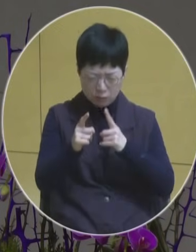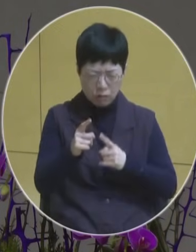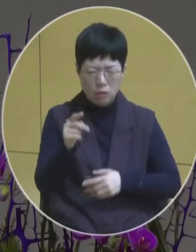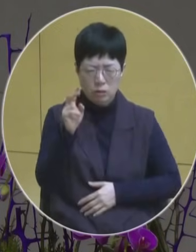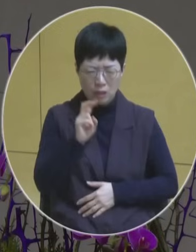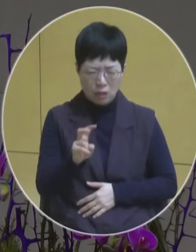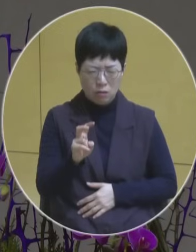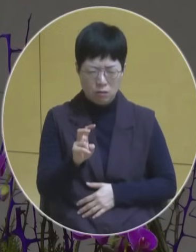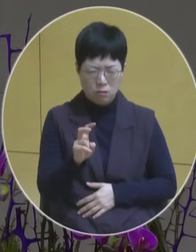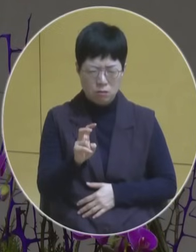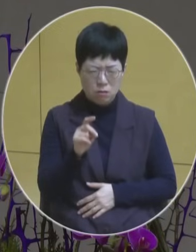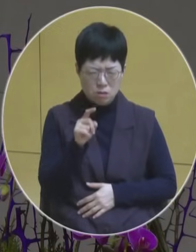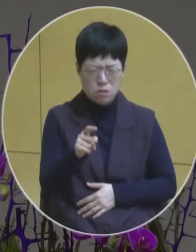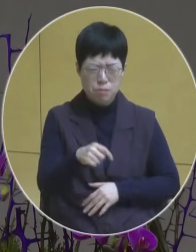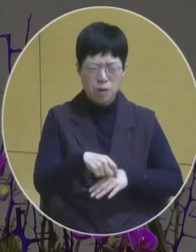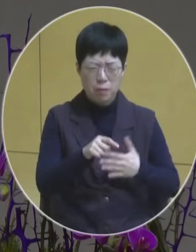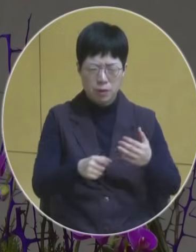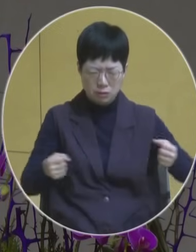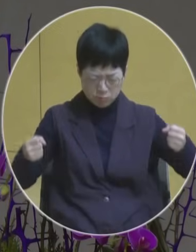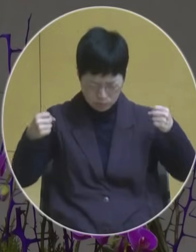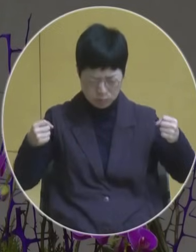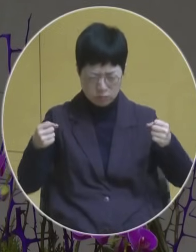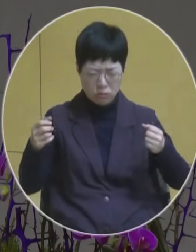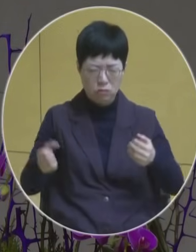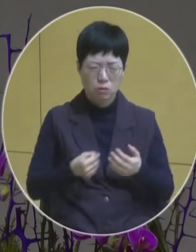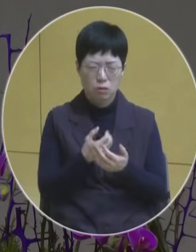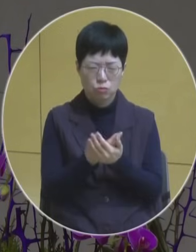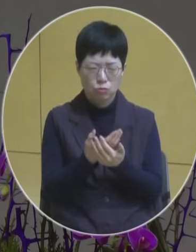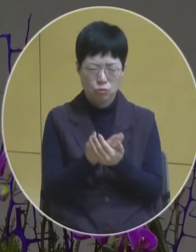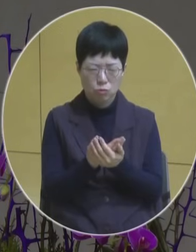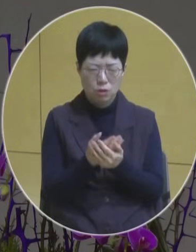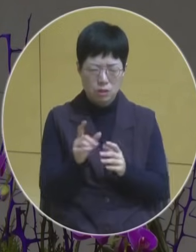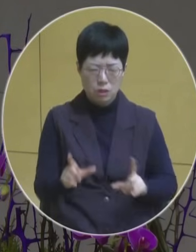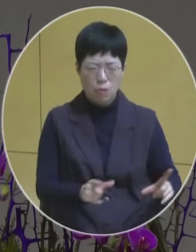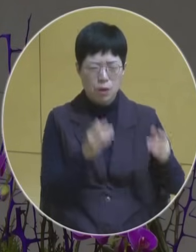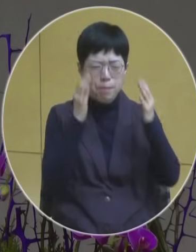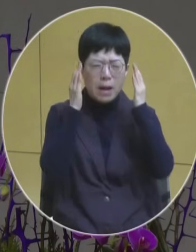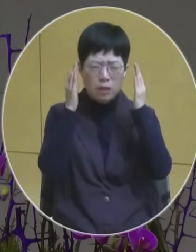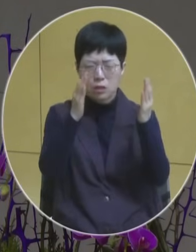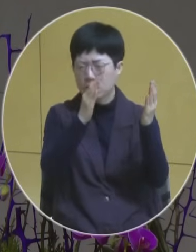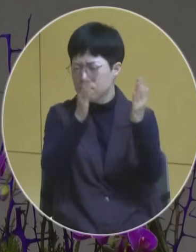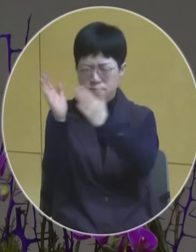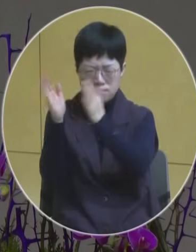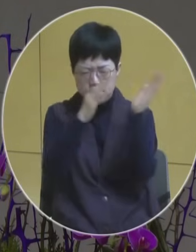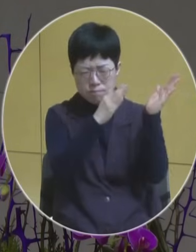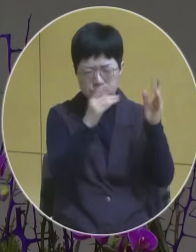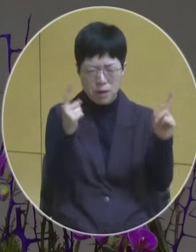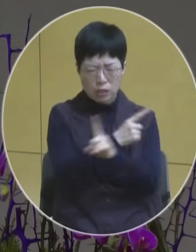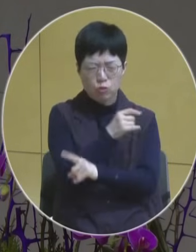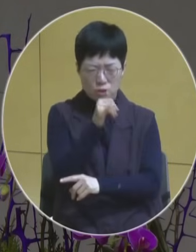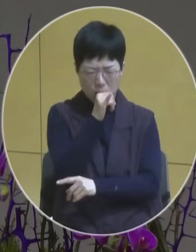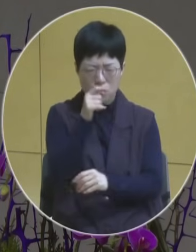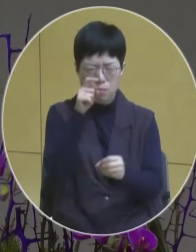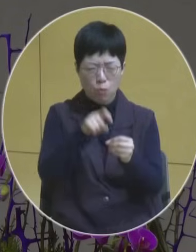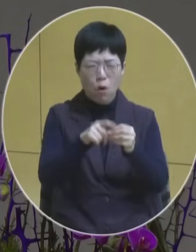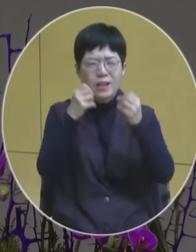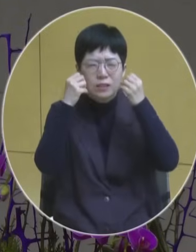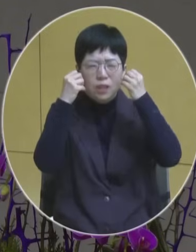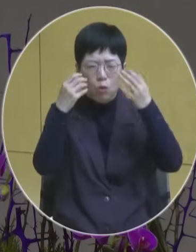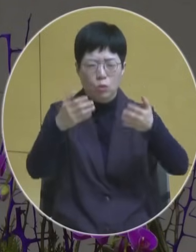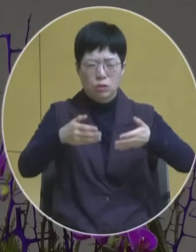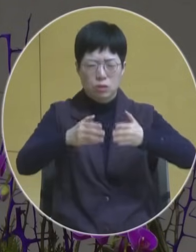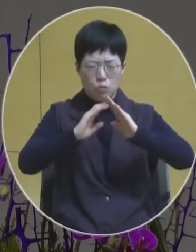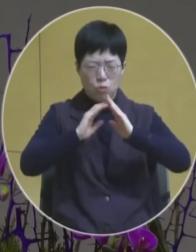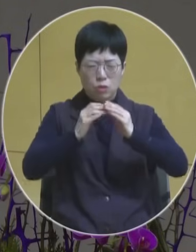찬양과 기도로 그 마음에 힘을 얻게 하여 주시고 삶의 방향이 바뀌어지게 하시고 목표가 새로워지게